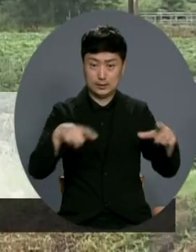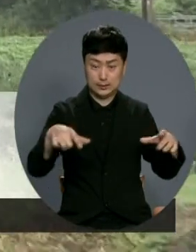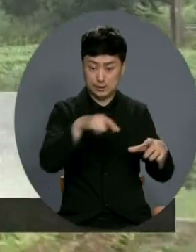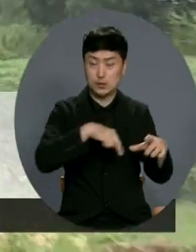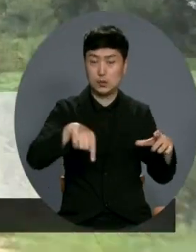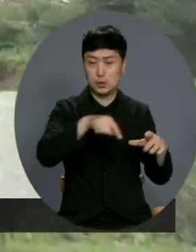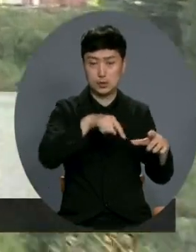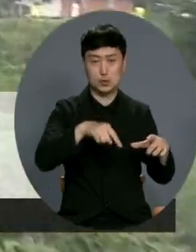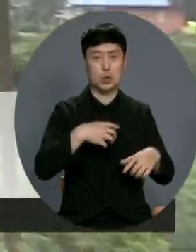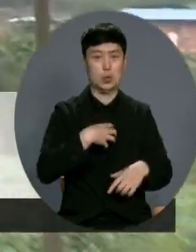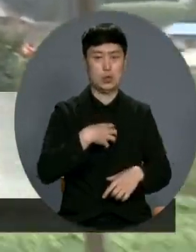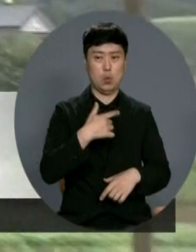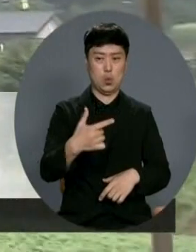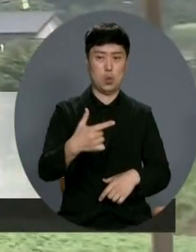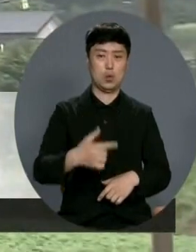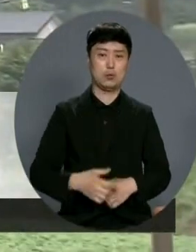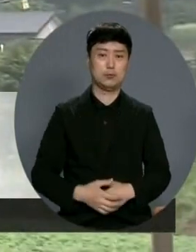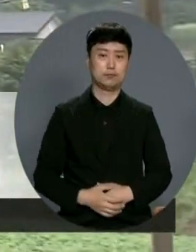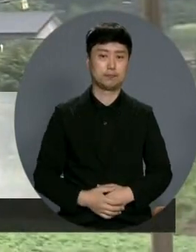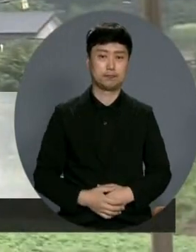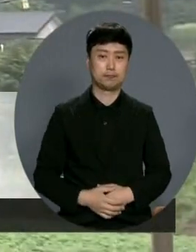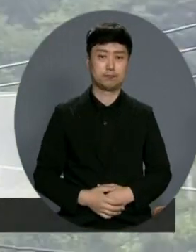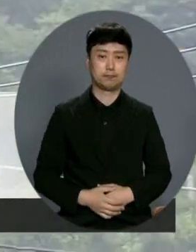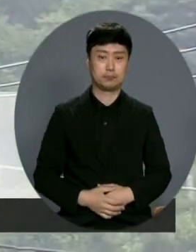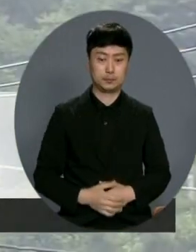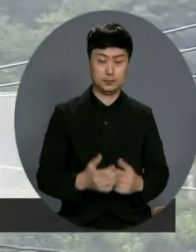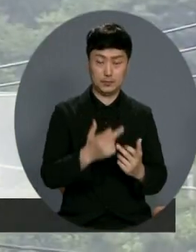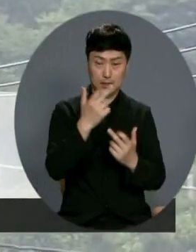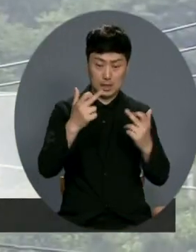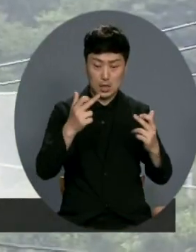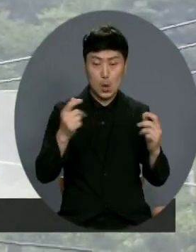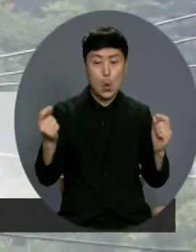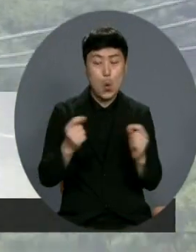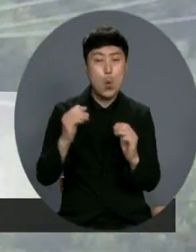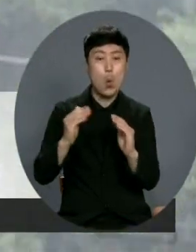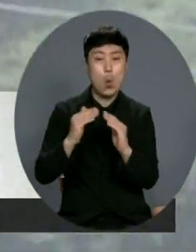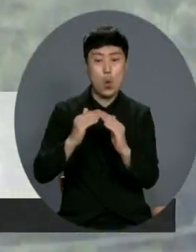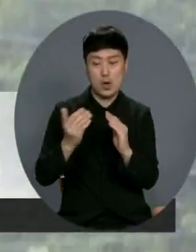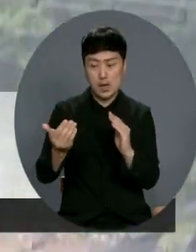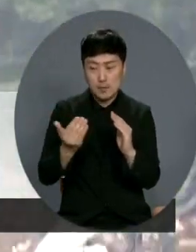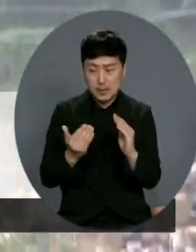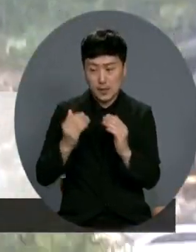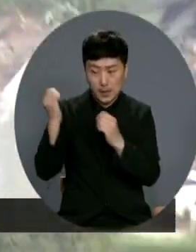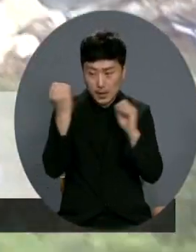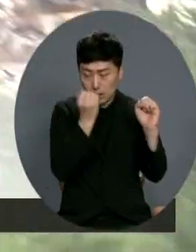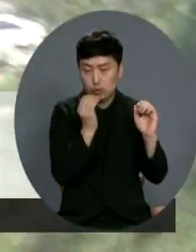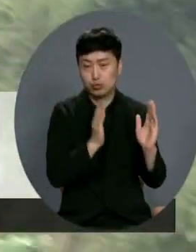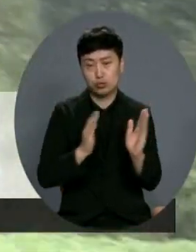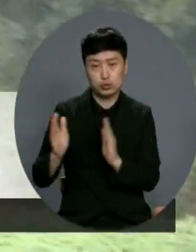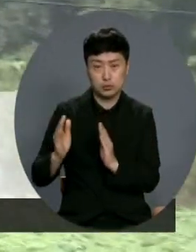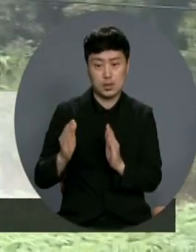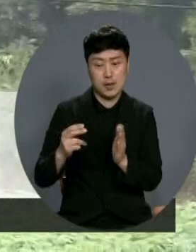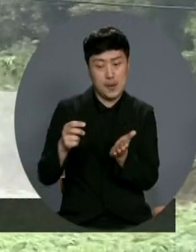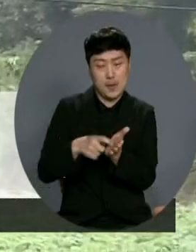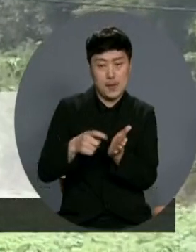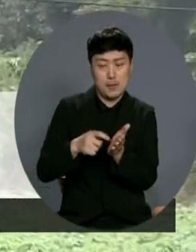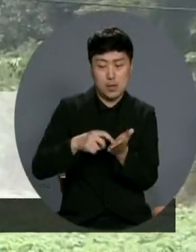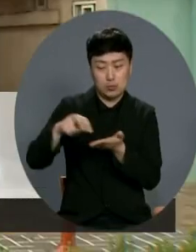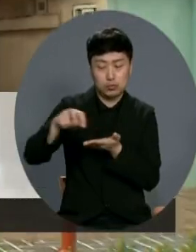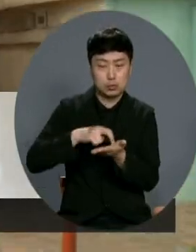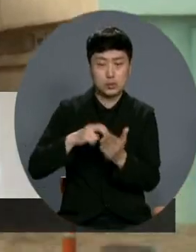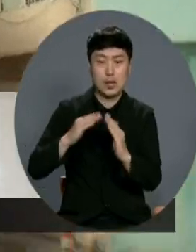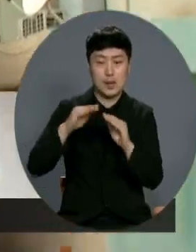더욱 높아졌다고 설명했습니다 특히 산지 주변에 있는 사람은 대피소를 미리 알아두고 긴급재난 문자나